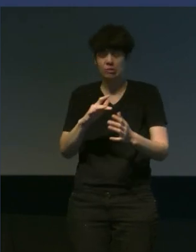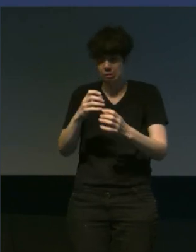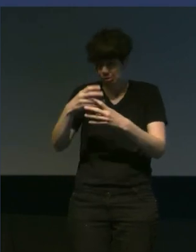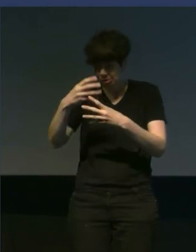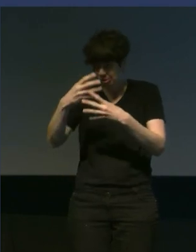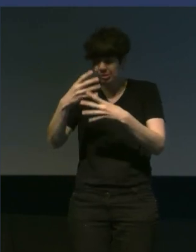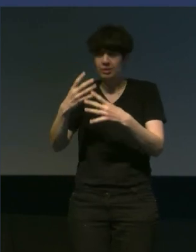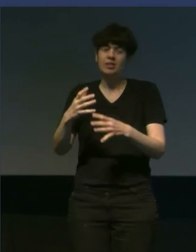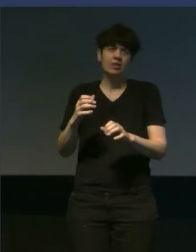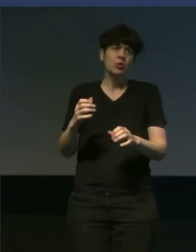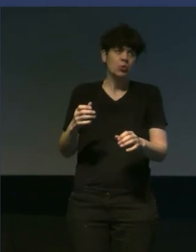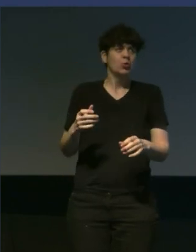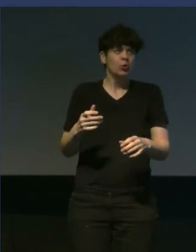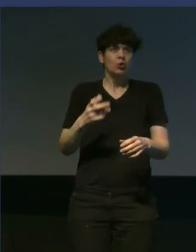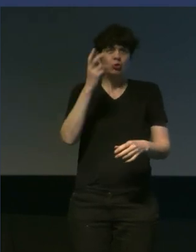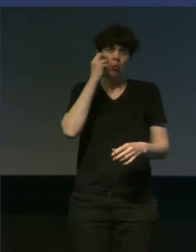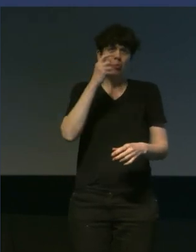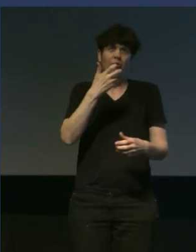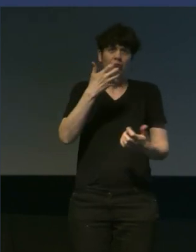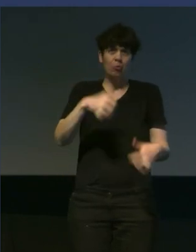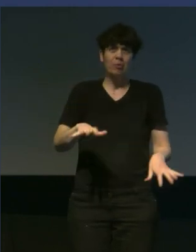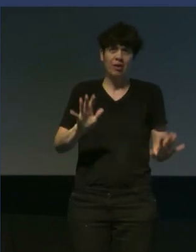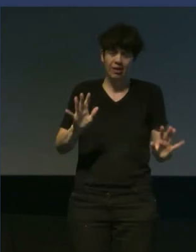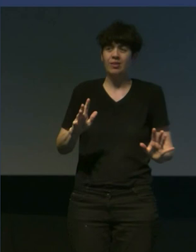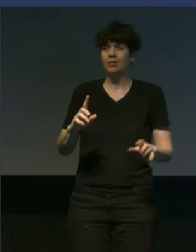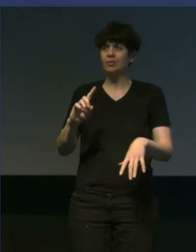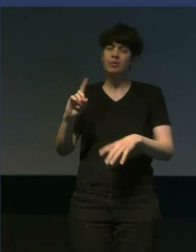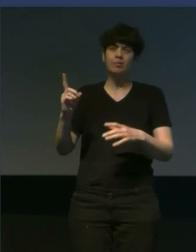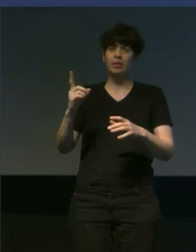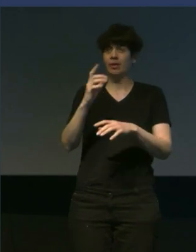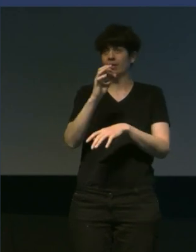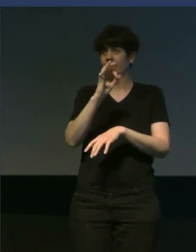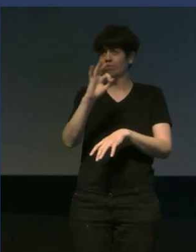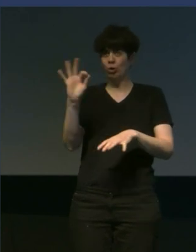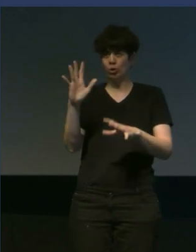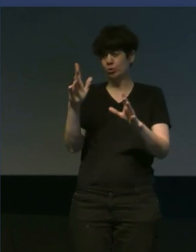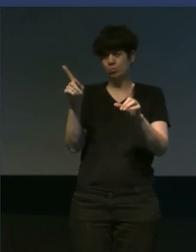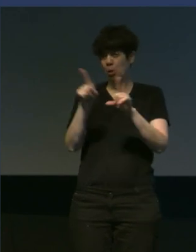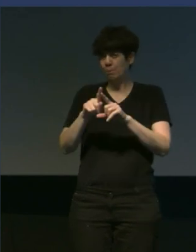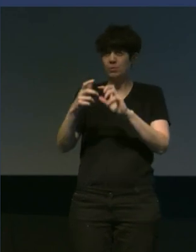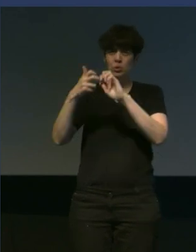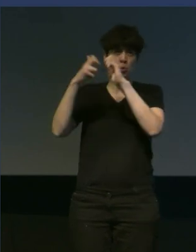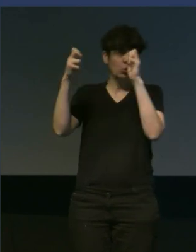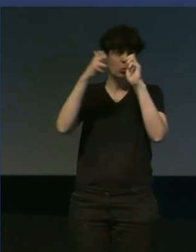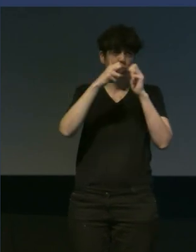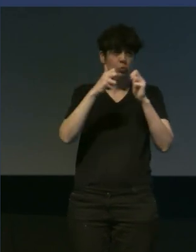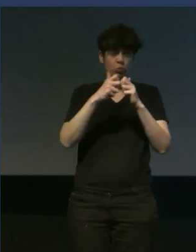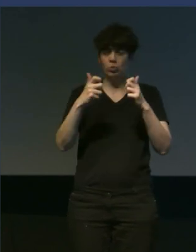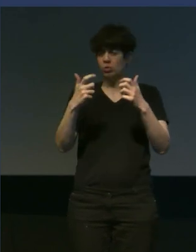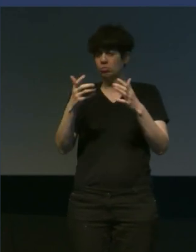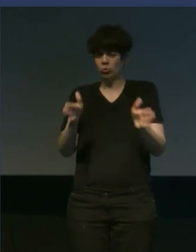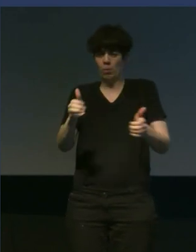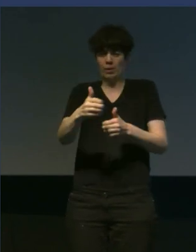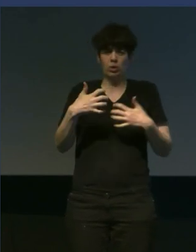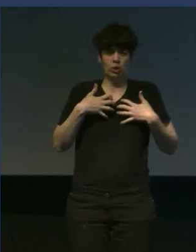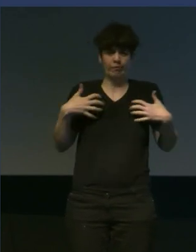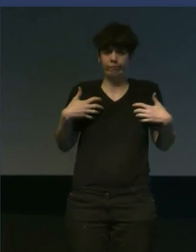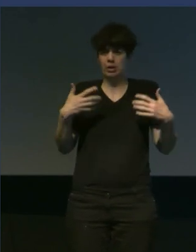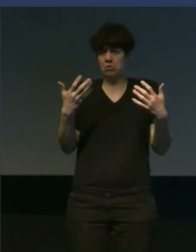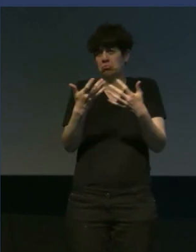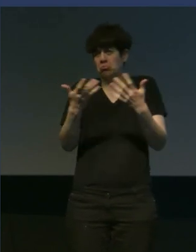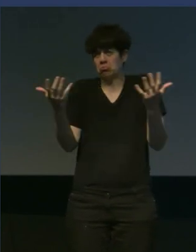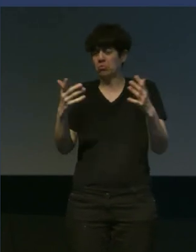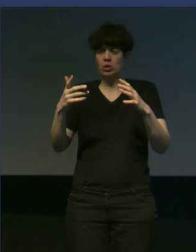faits de la même manière. Toute la science est produite de la même manière. On a toujours la même structure, peu importe la discipline scientifique, c'est toujours